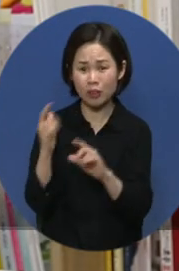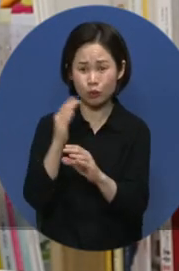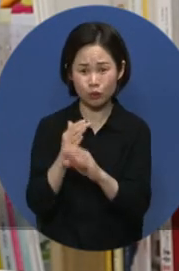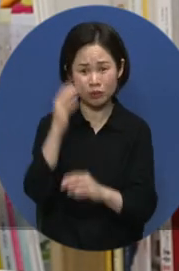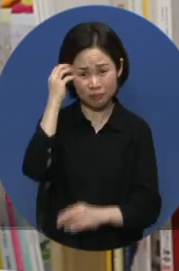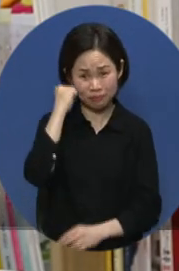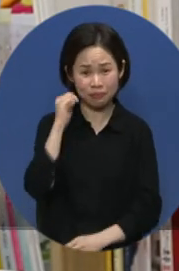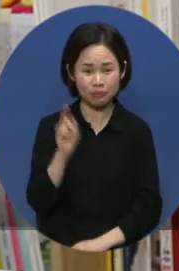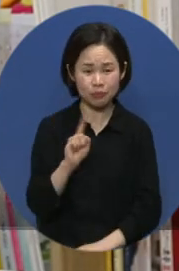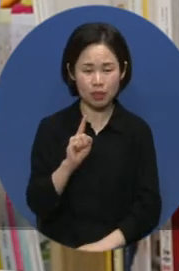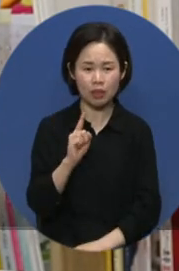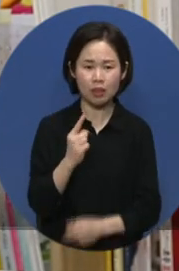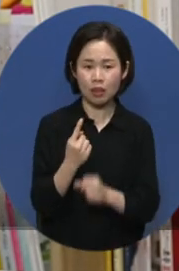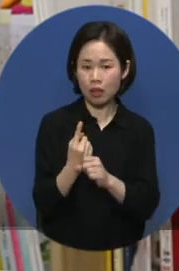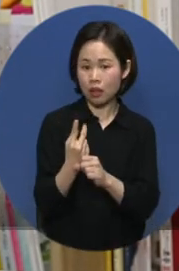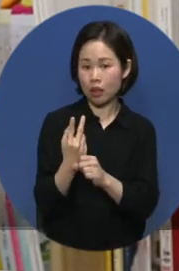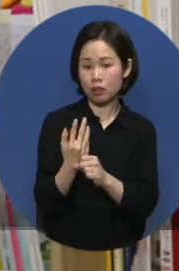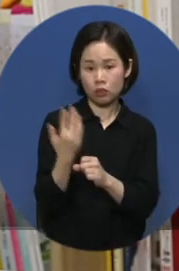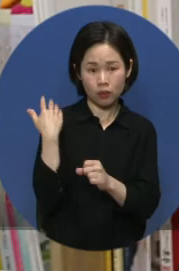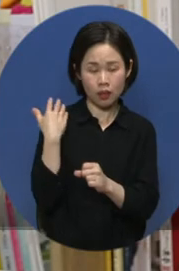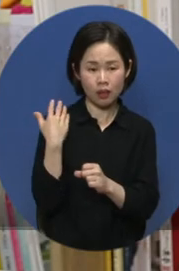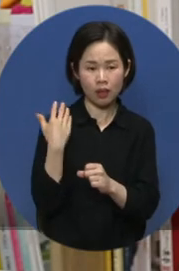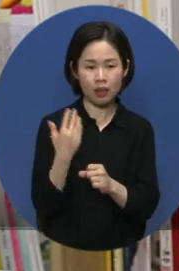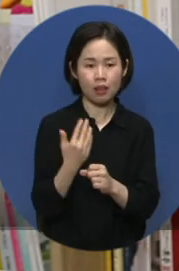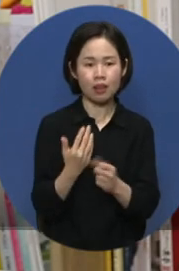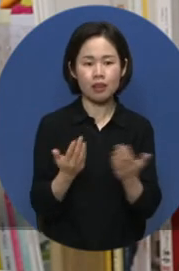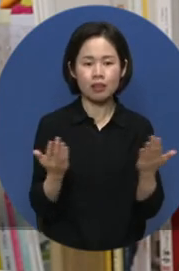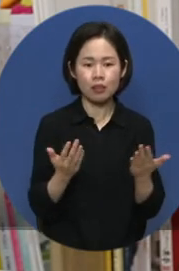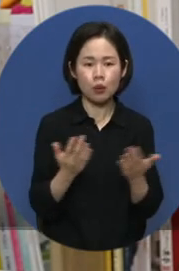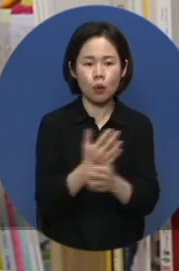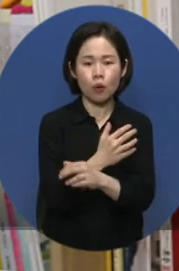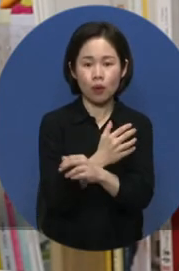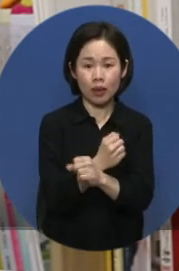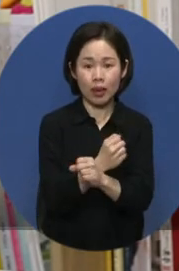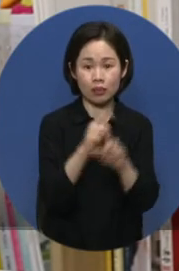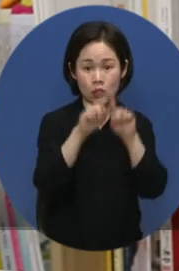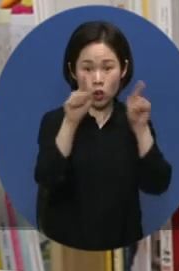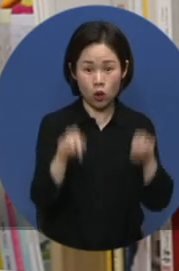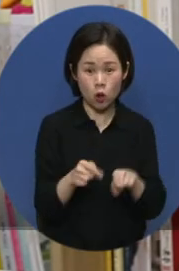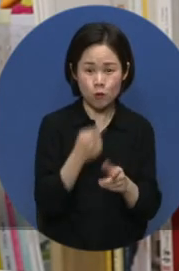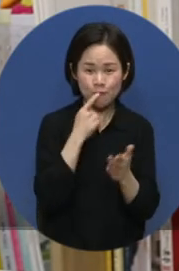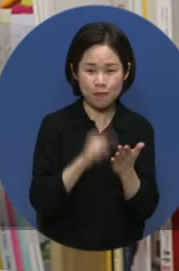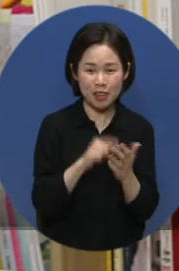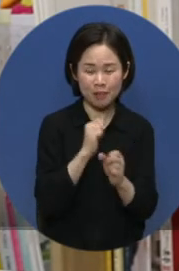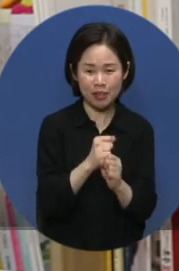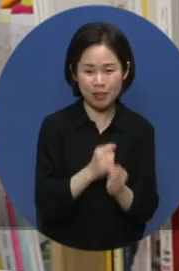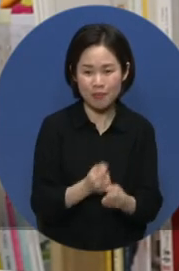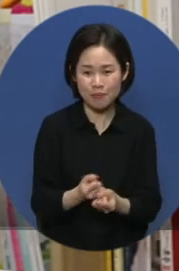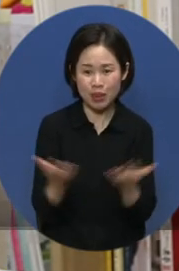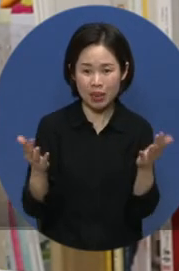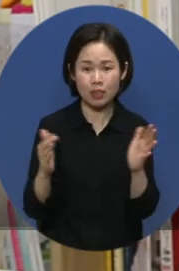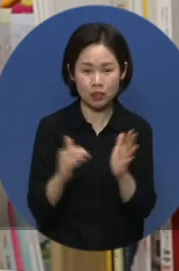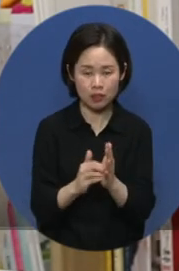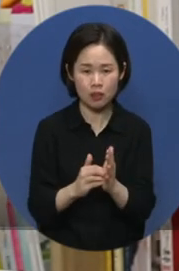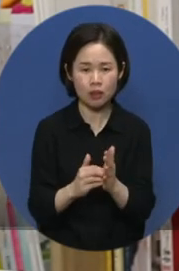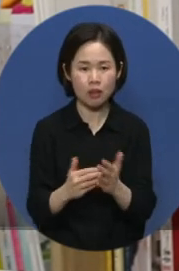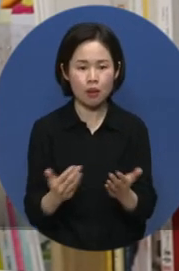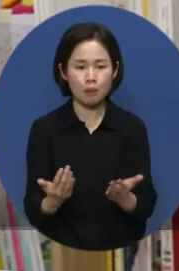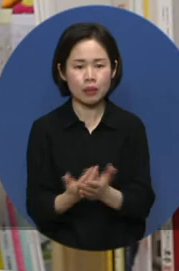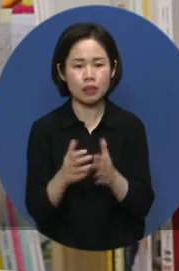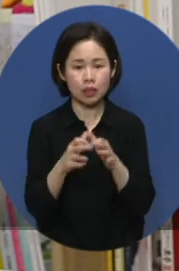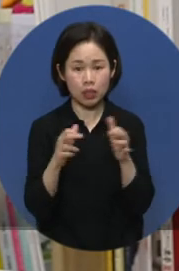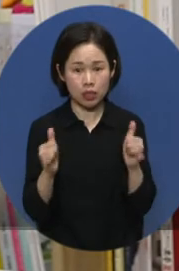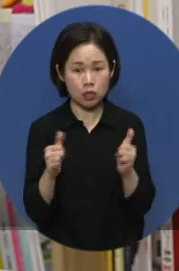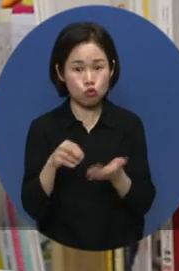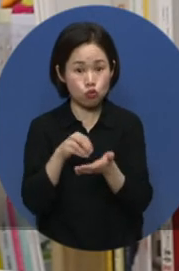저희가 몇 년 전에 근로계약서를 쉽게 바꿔서 배포를 한 적이 있어요. 그래서 발달장애인분들이 만약에 취업을